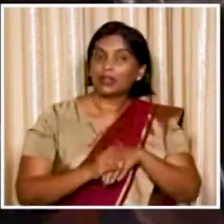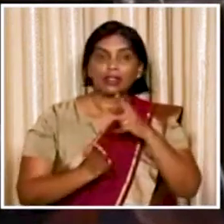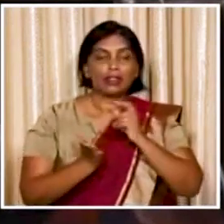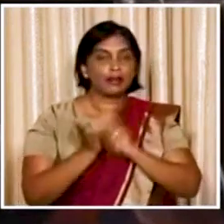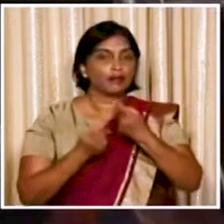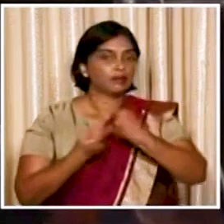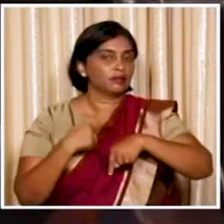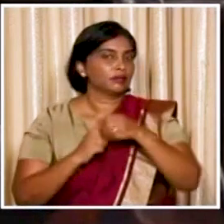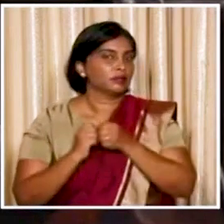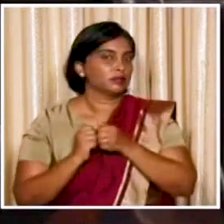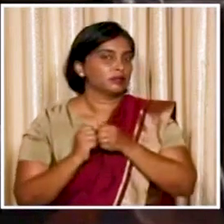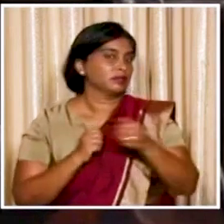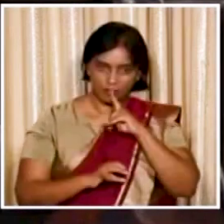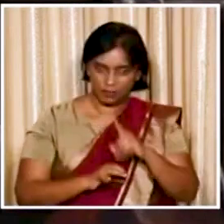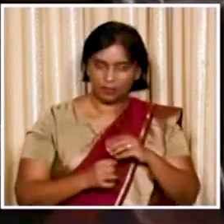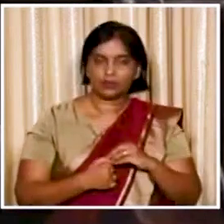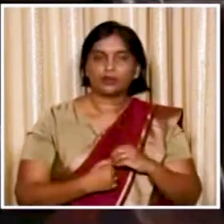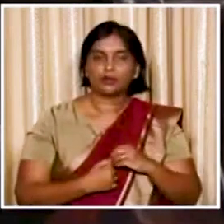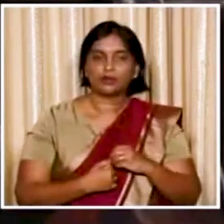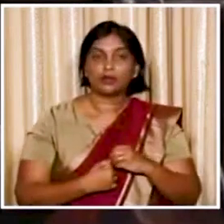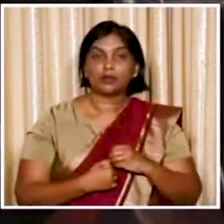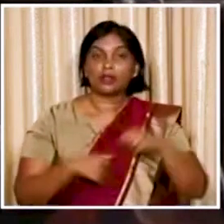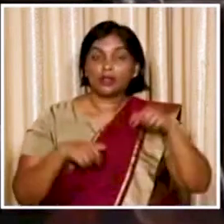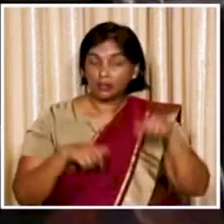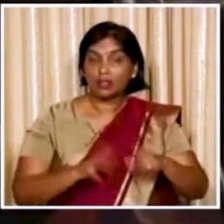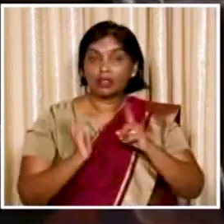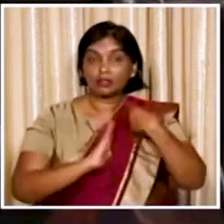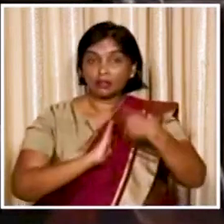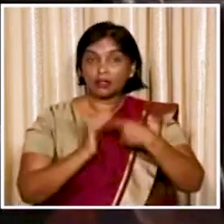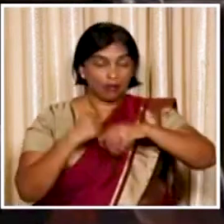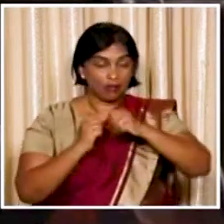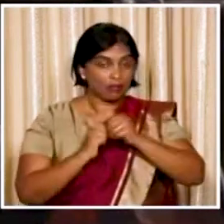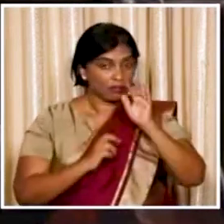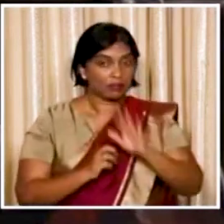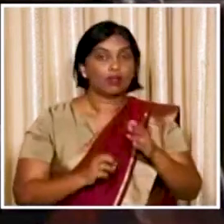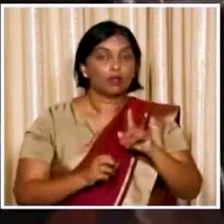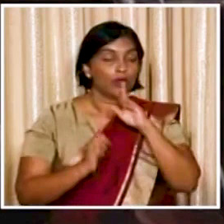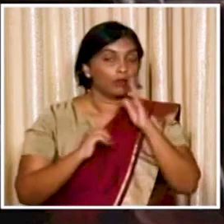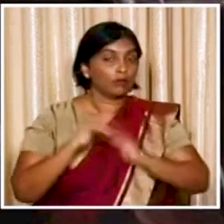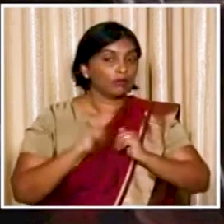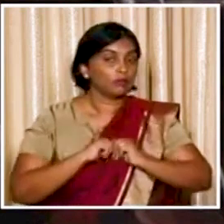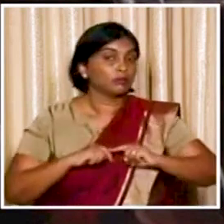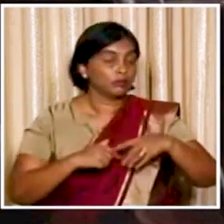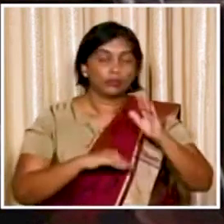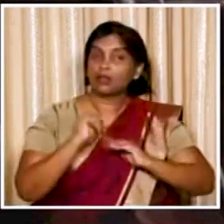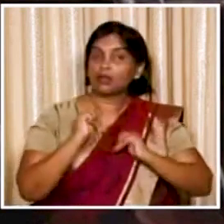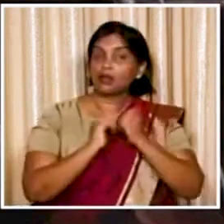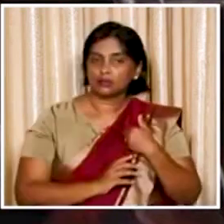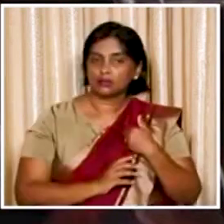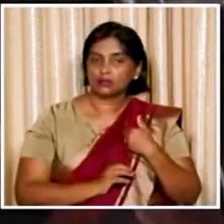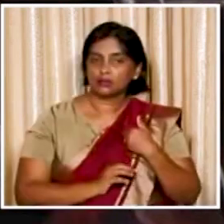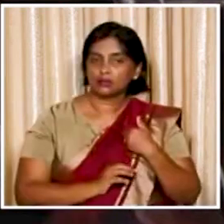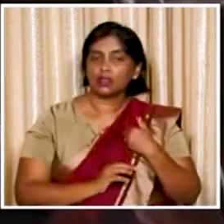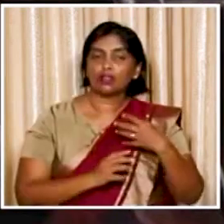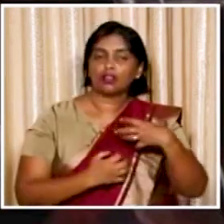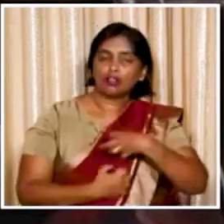ණය ප්‍රතිව්‍යුහගතකරණය කරන්නේ නැහැ කියලා. දැන් දේශීය ණය ප්‍රතිව්‍යුහගතකරණය කිරීමේදී අනුගමනය කළ ක්‍රියාමාර්ගයේ මත